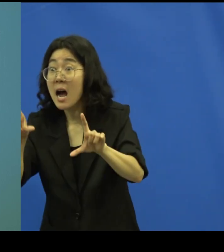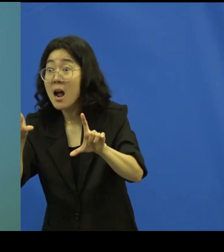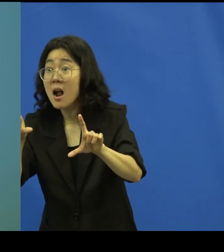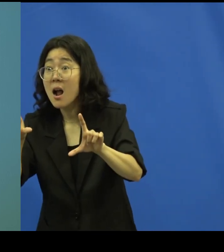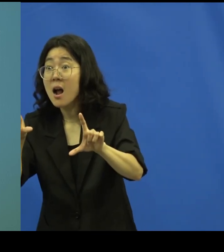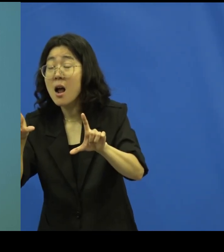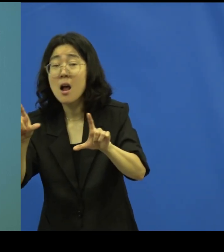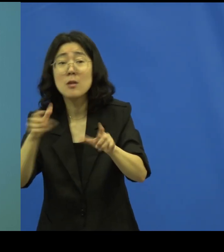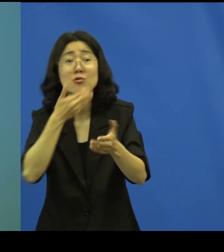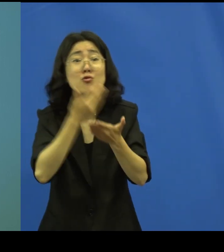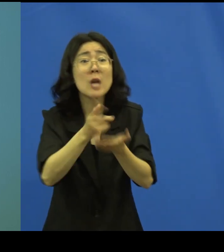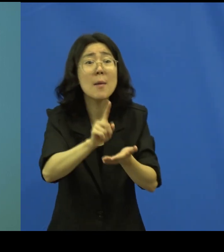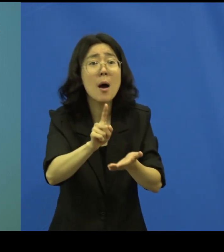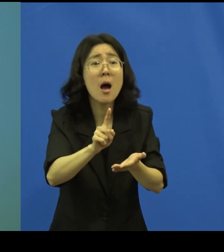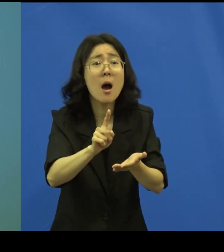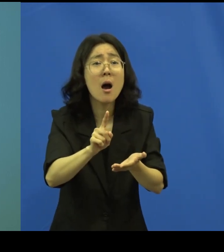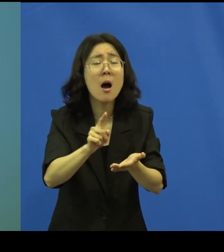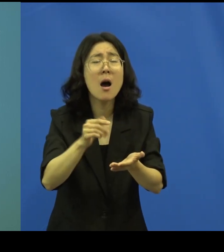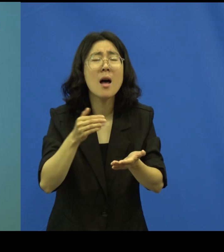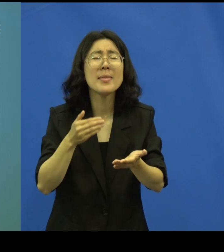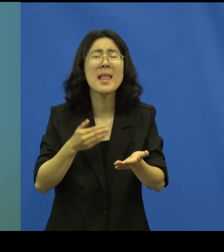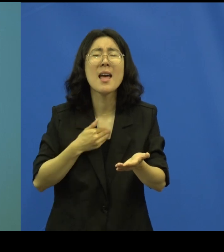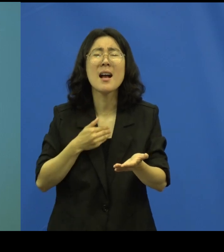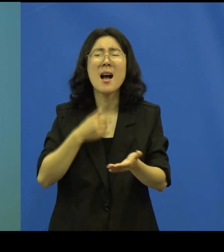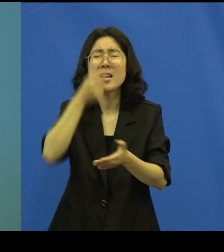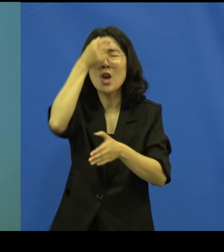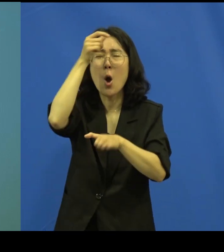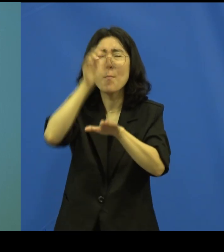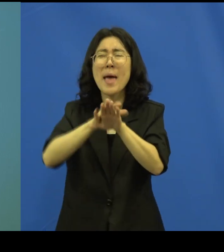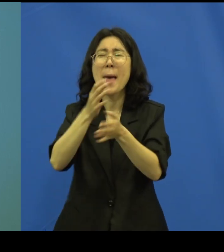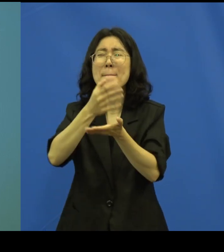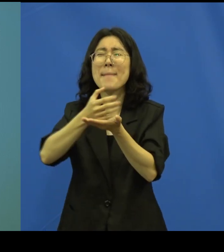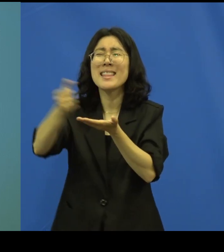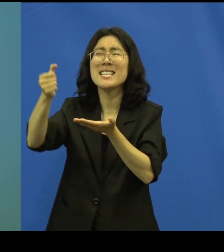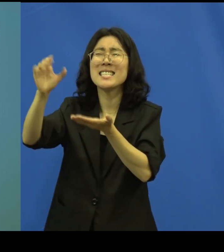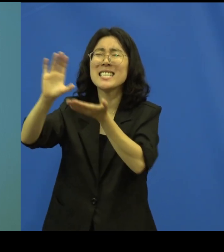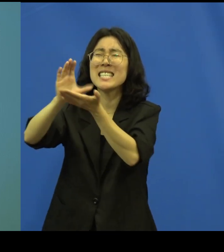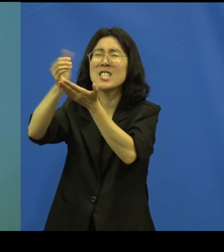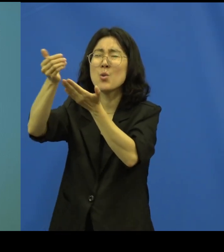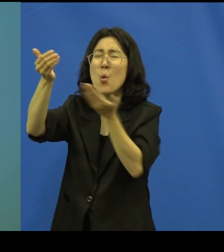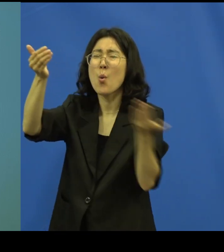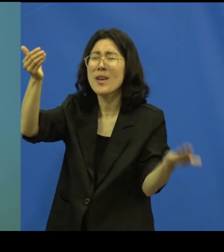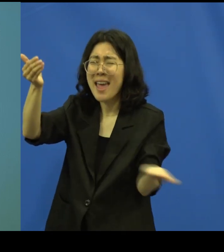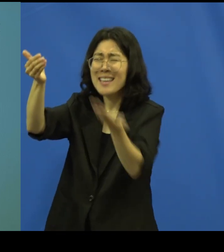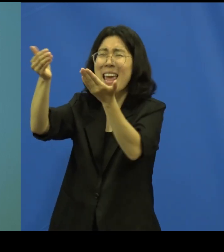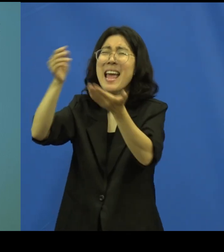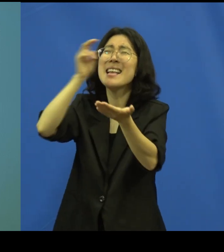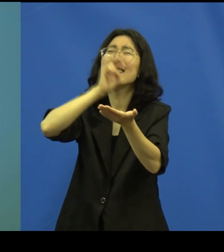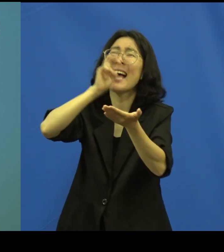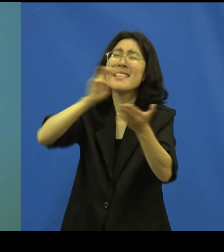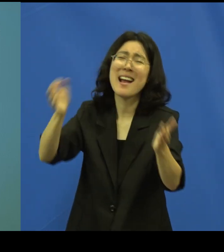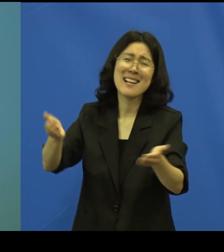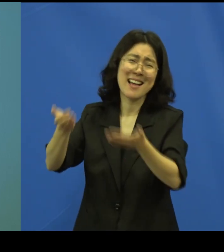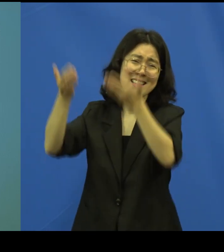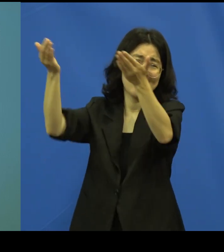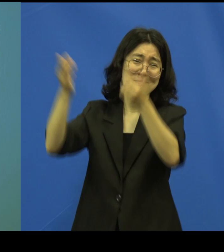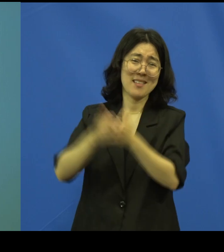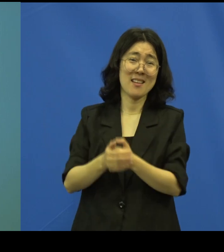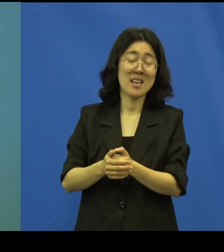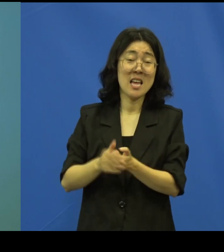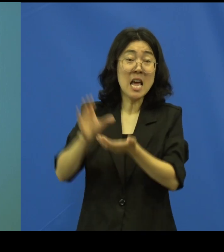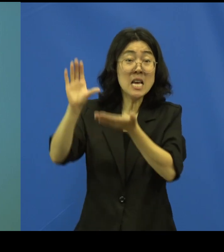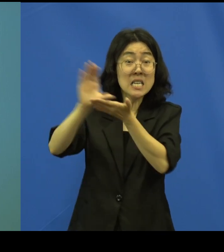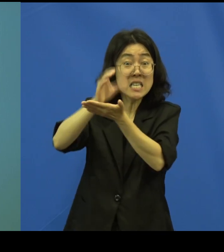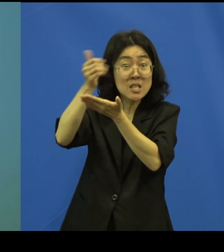경배받으시기에 합당하신 분이 누구인가를 아는 거죠. 그래서 어린 양과 그 보혈을 의지하는 자는 찬양하게 되고, 찬양하는